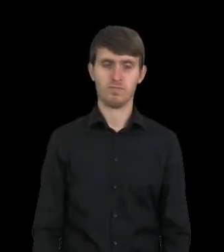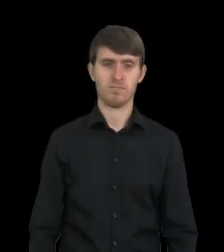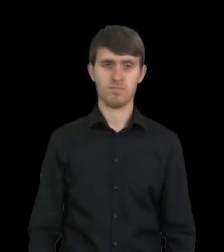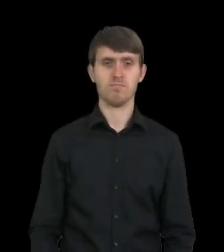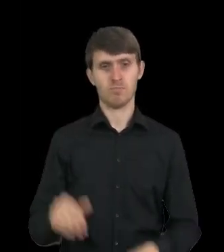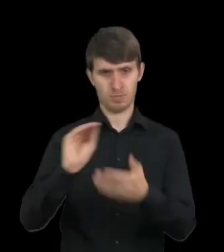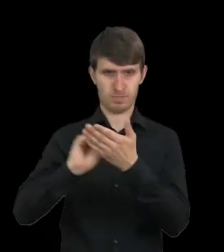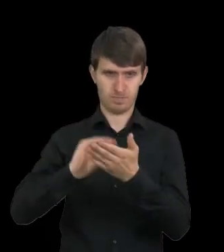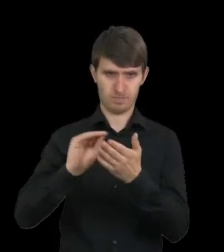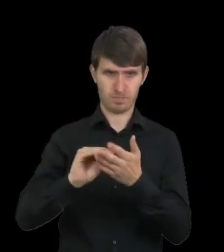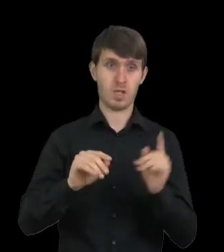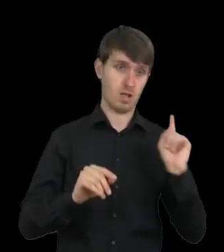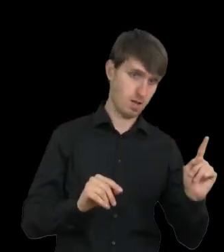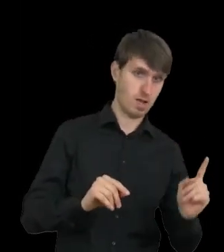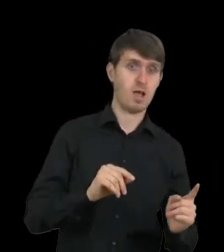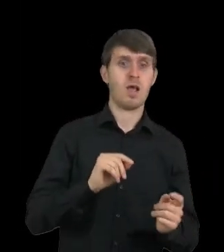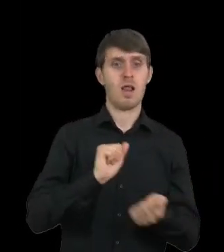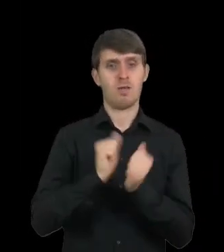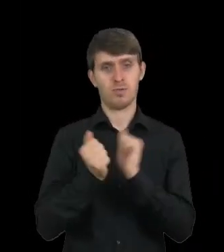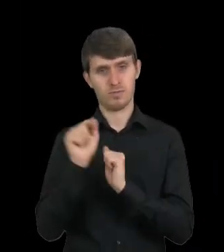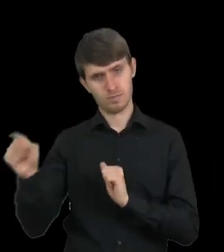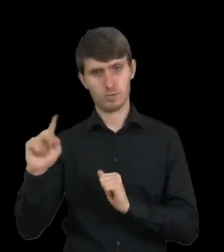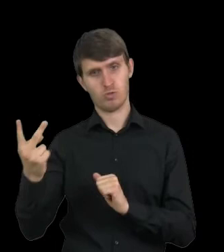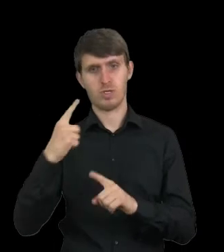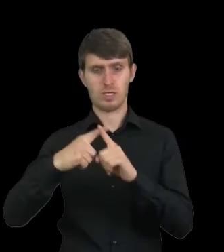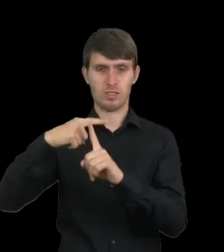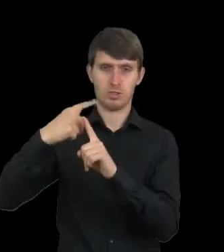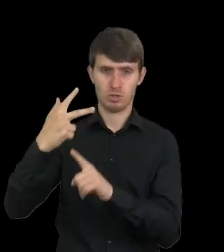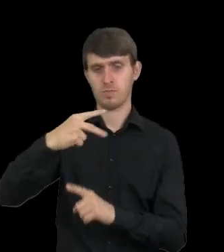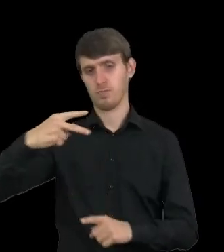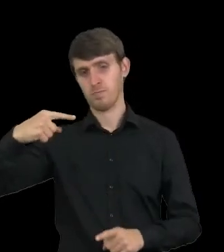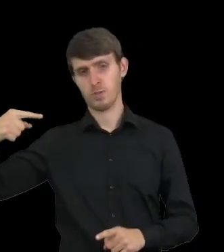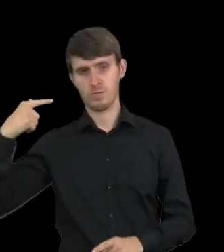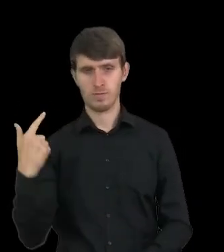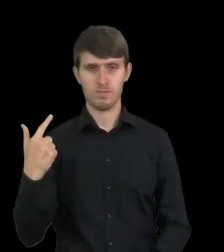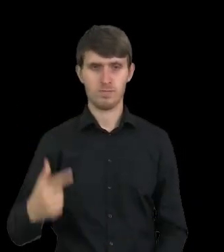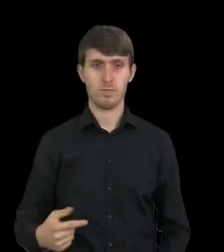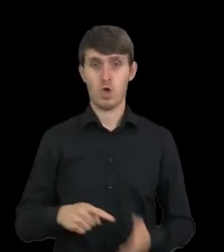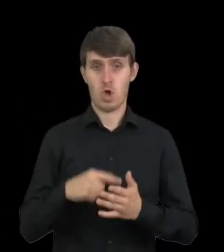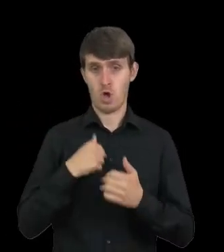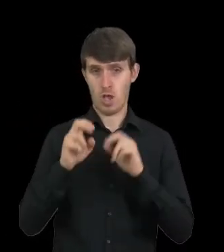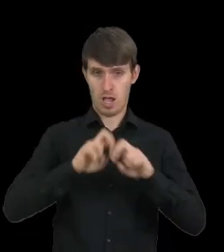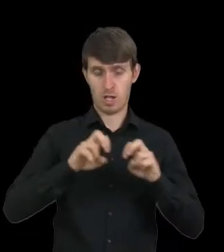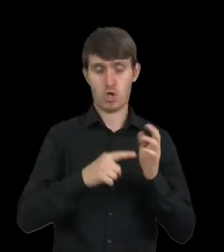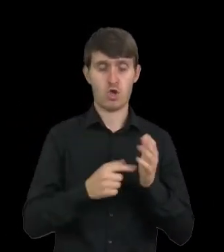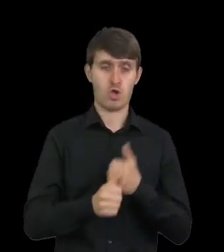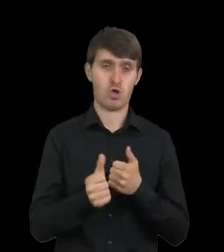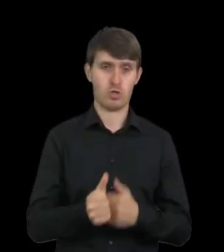x plus 3 równa się 2. Możemy dopisać lub... x plus 3 równa się minus 2.